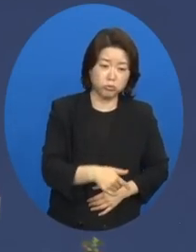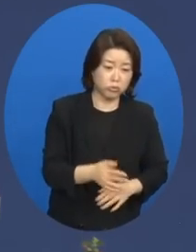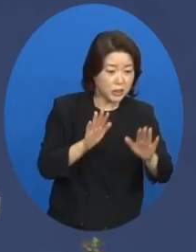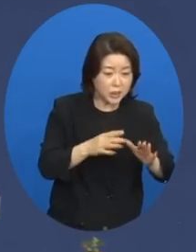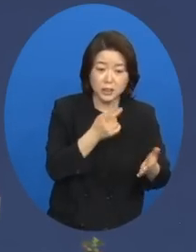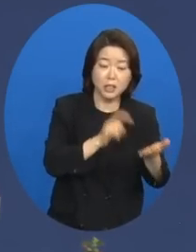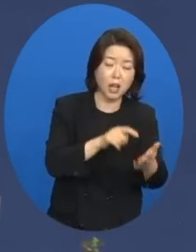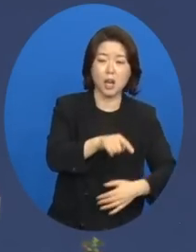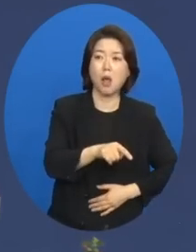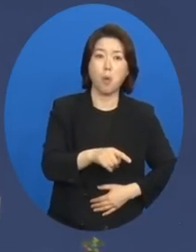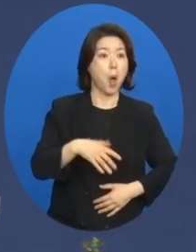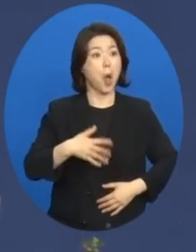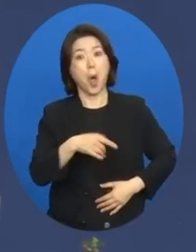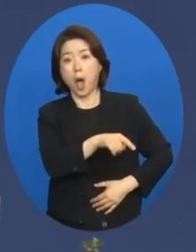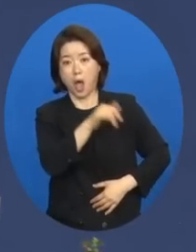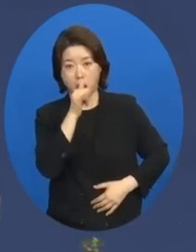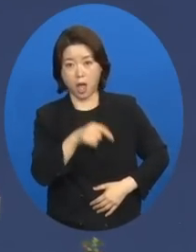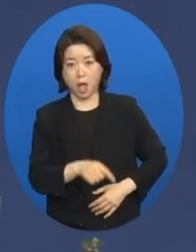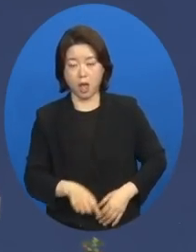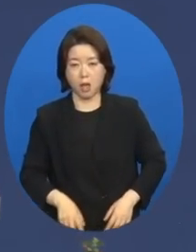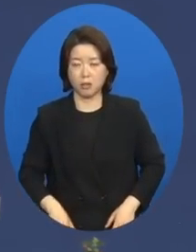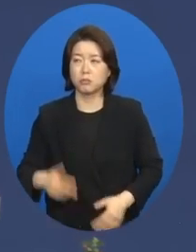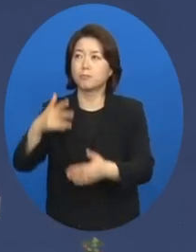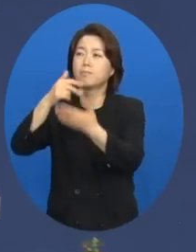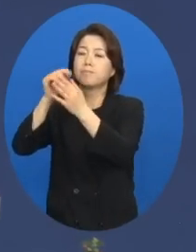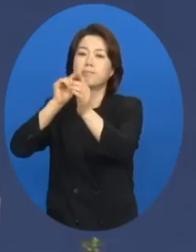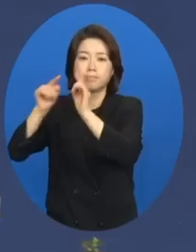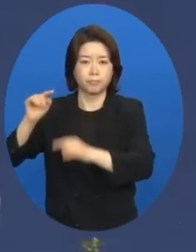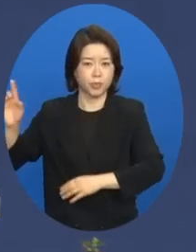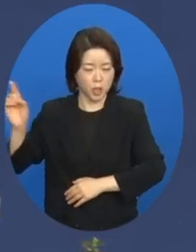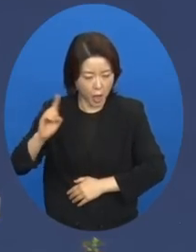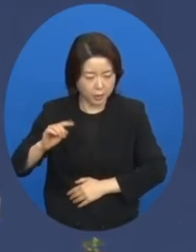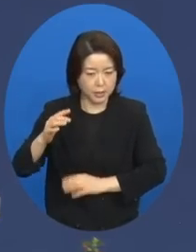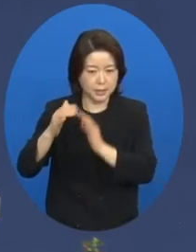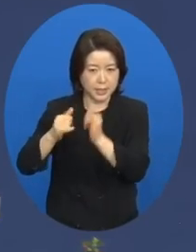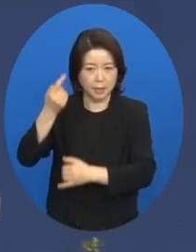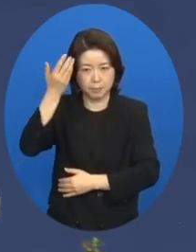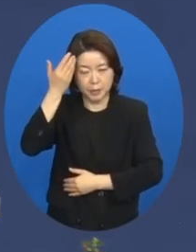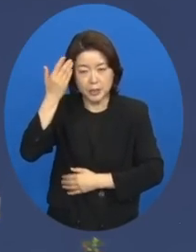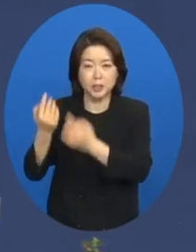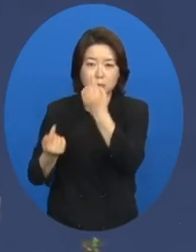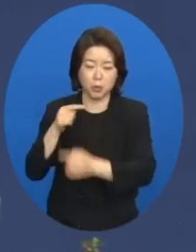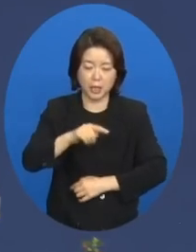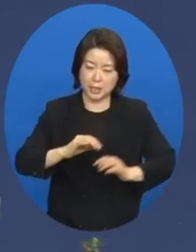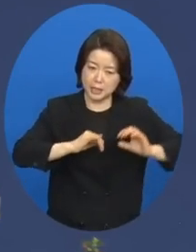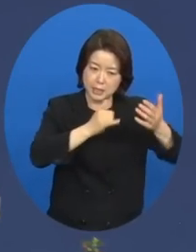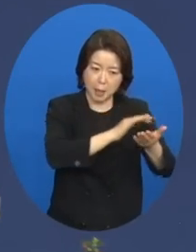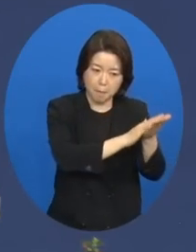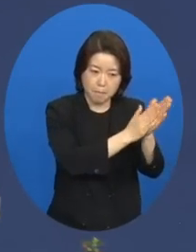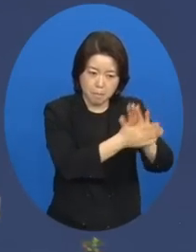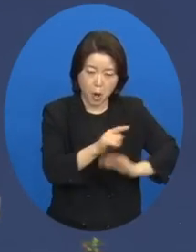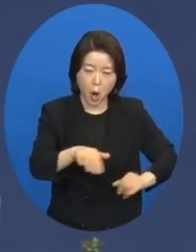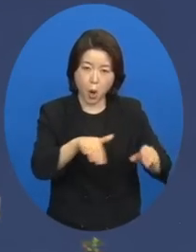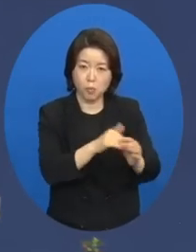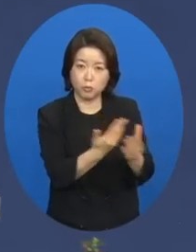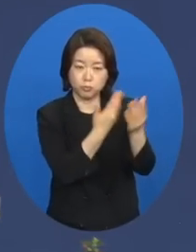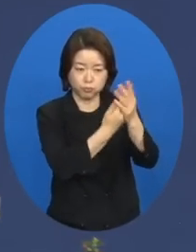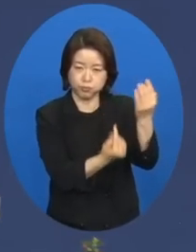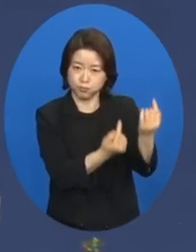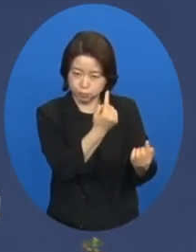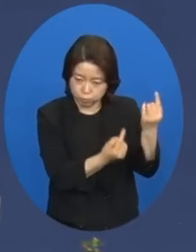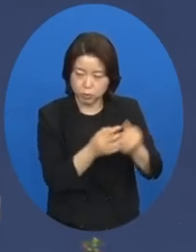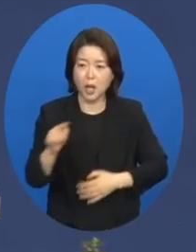난리를 치는 거예요. 주님의 말씀은 우리의 어떤 인간의 지식보다 이 세상이 변화하는 문명 어떤